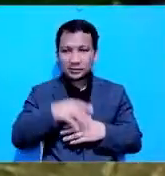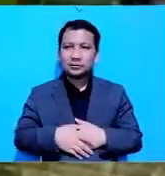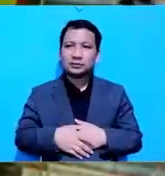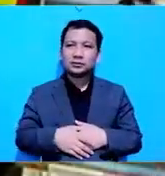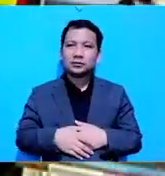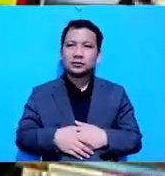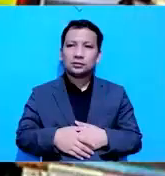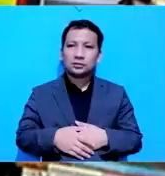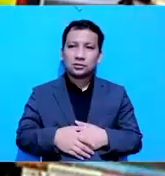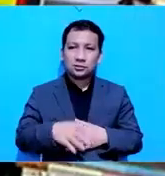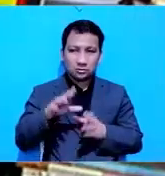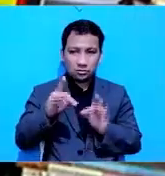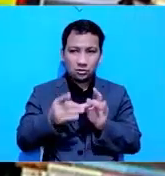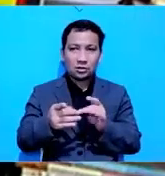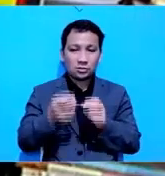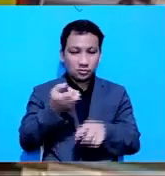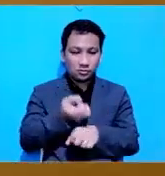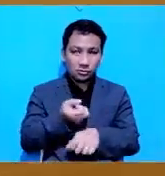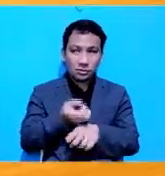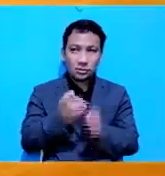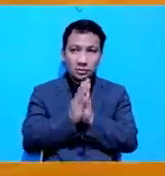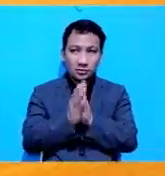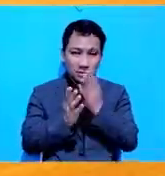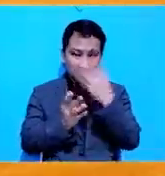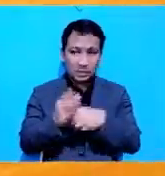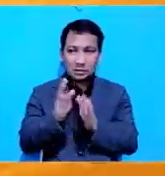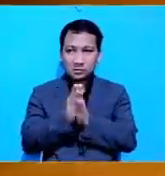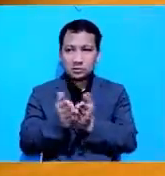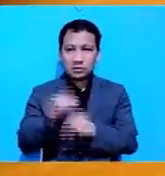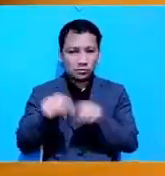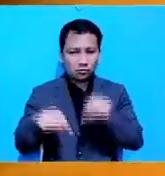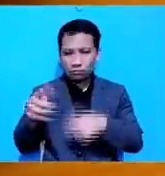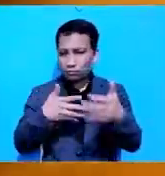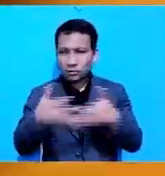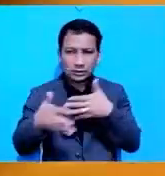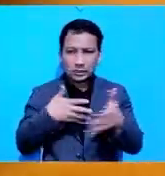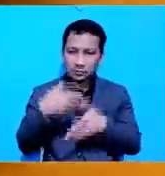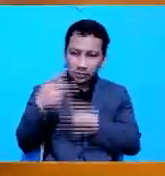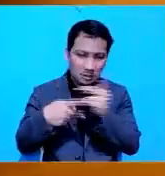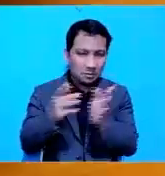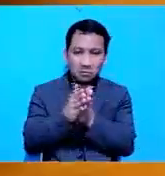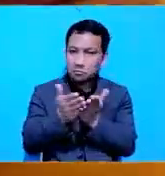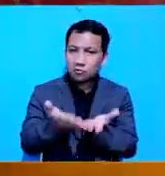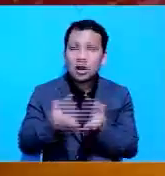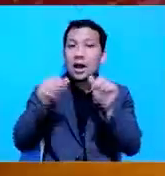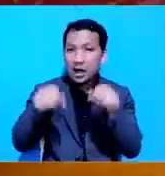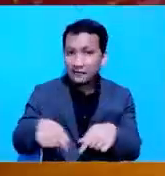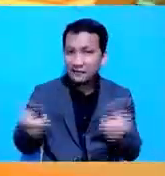Softbound o Hardbound. Kahit na anong klaseng libro, meron yan